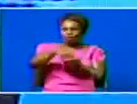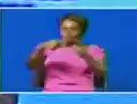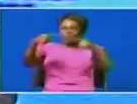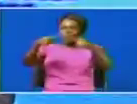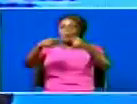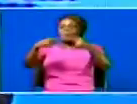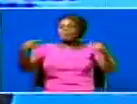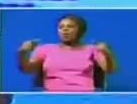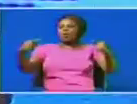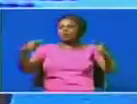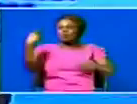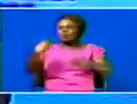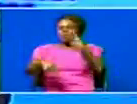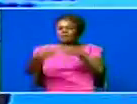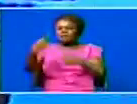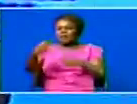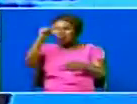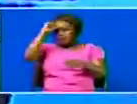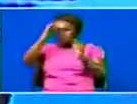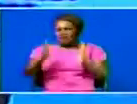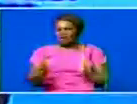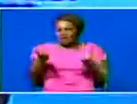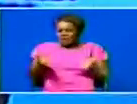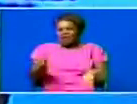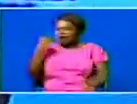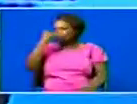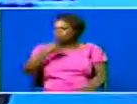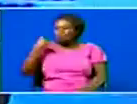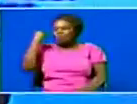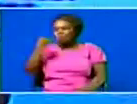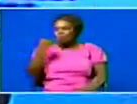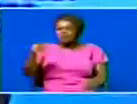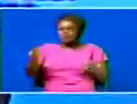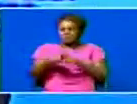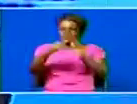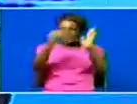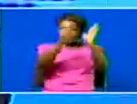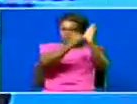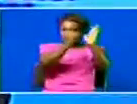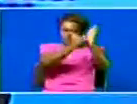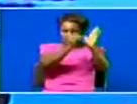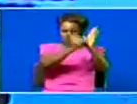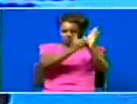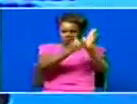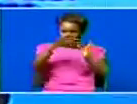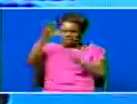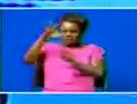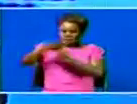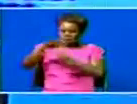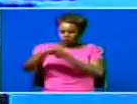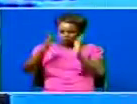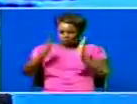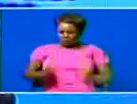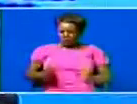inayopinga ushindi wa gavana wa sasa wa Mombasa Hassan Ali Joho. Nako huko Machakos, msimamizi mkuu wa uchaguzi kwenye kesi